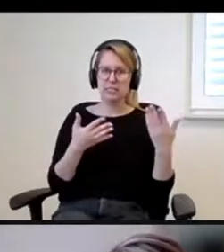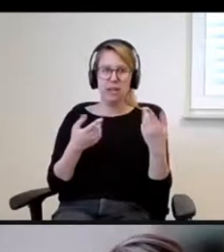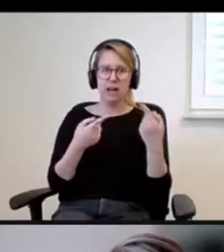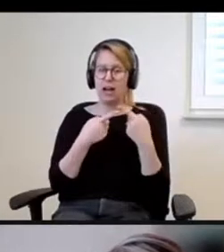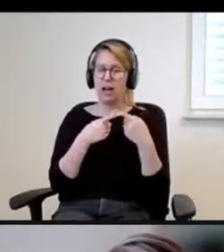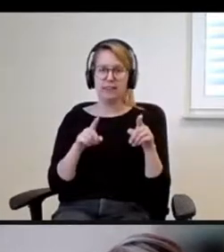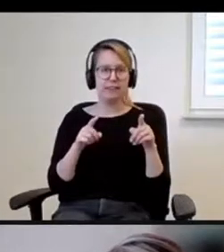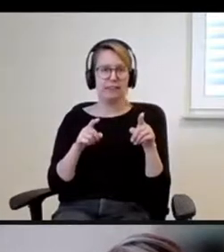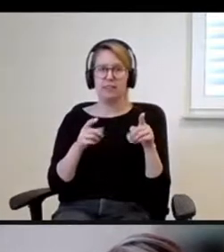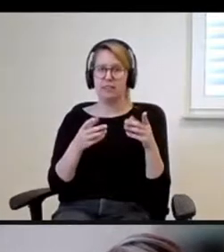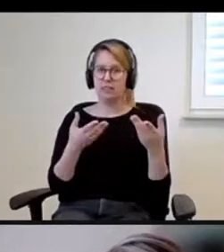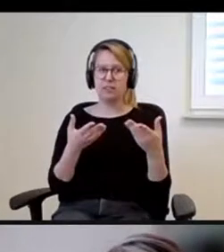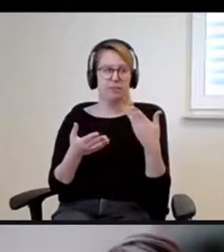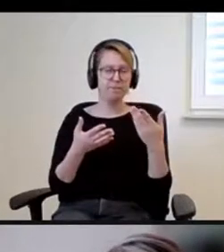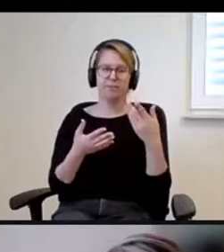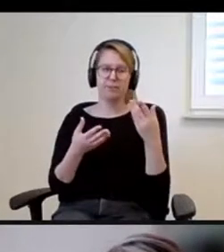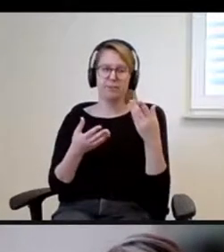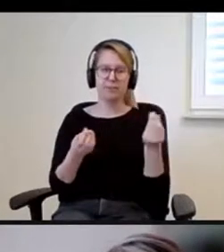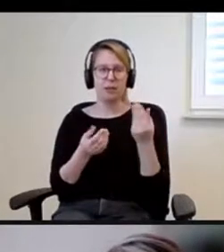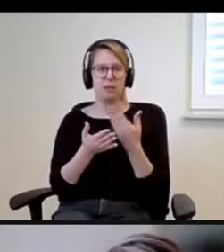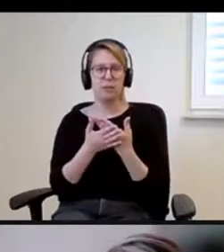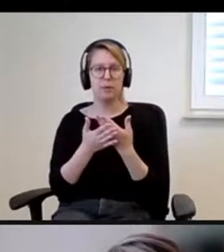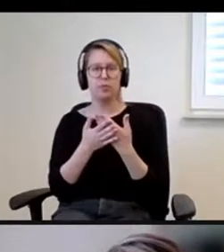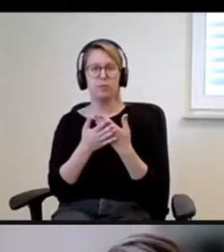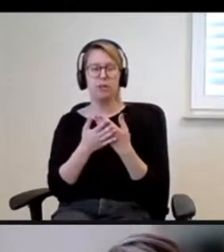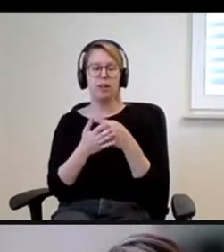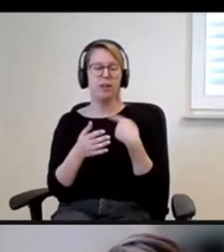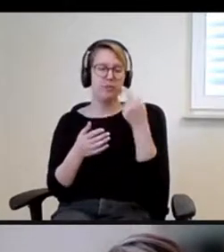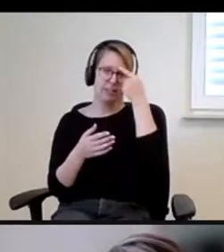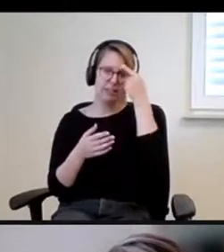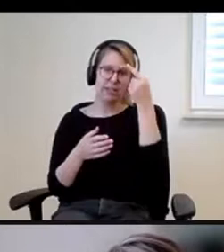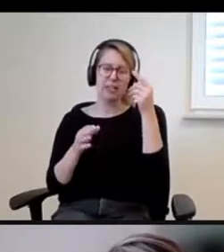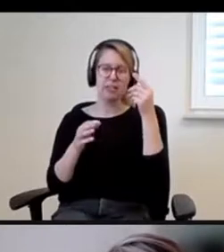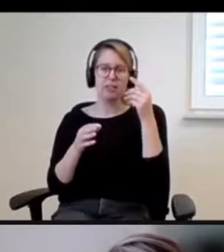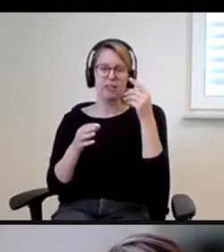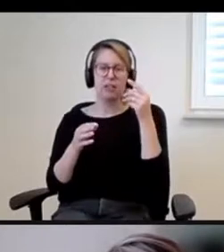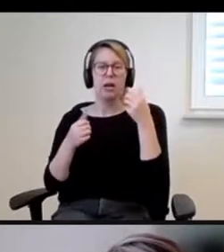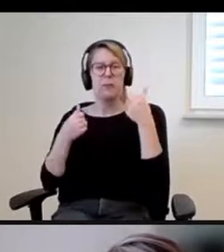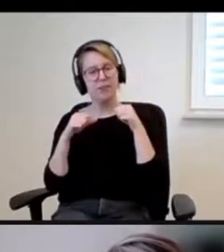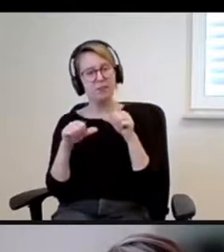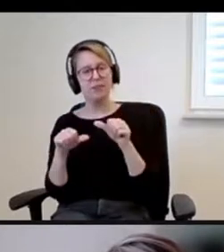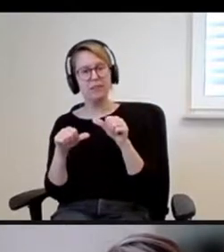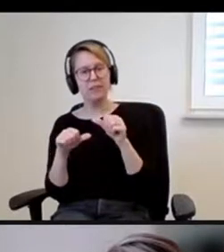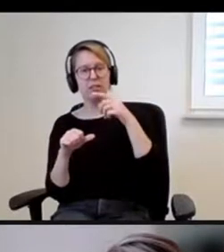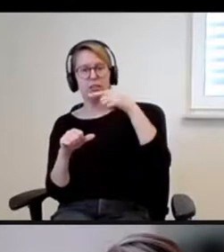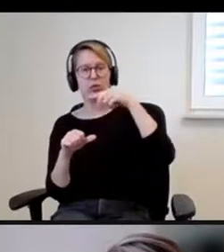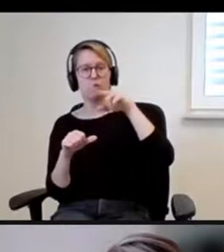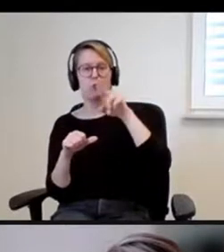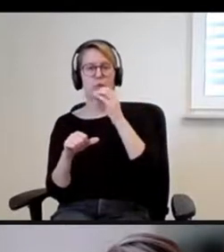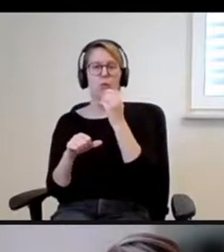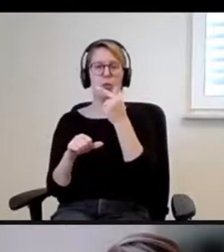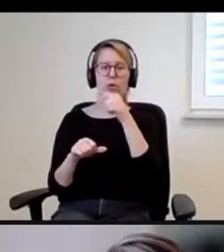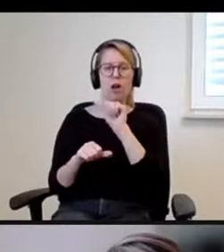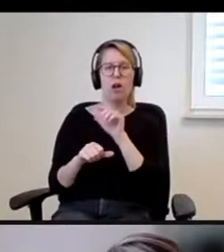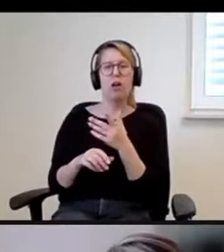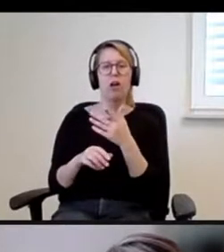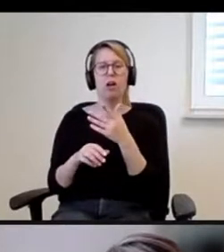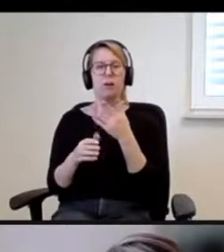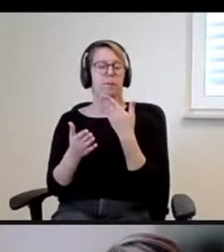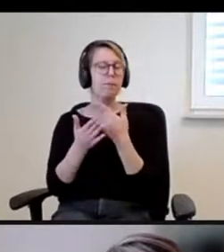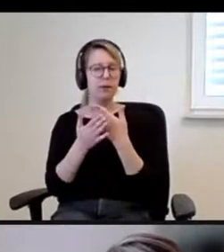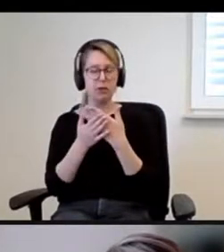obligatoires pour la diversité dans les entreprises, avec aussi des sanctions effectives